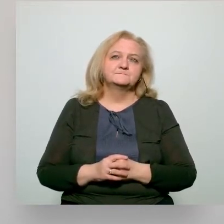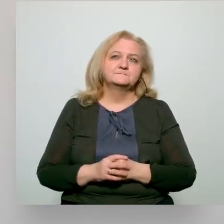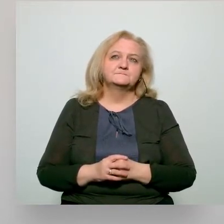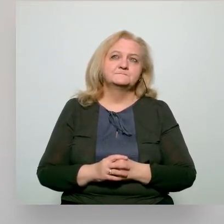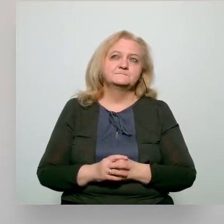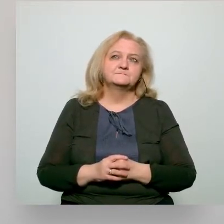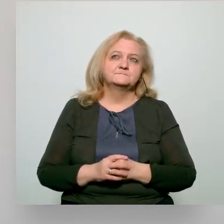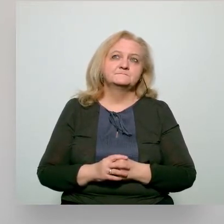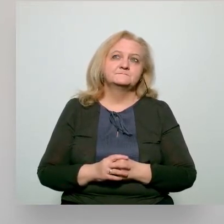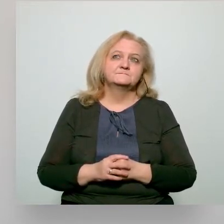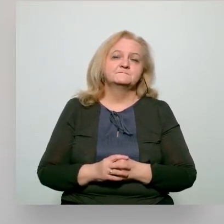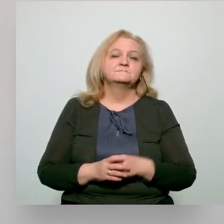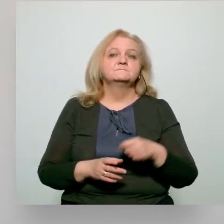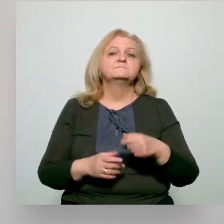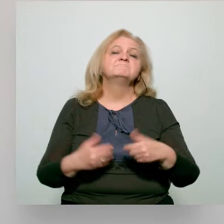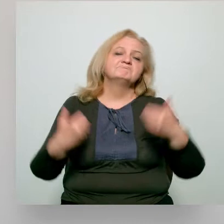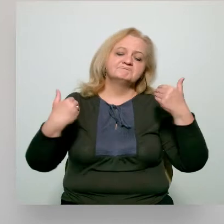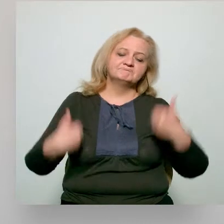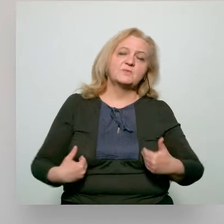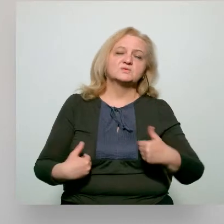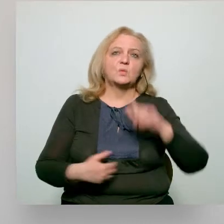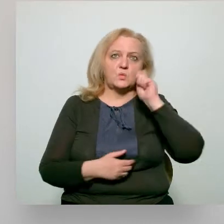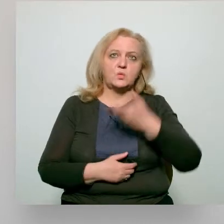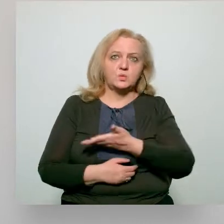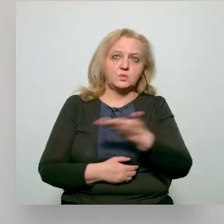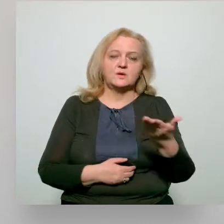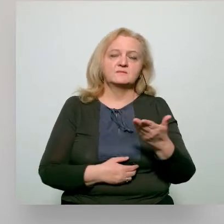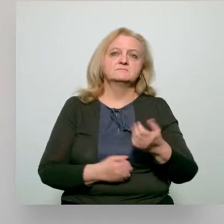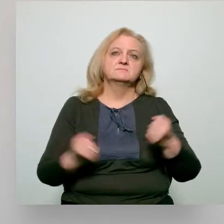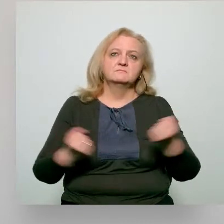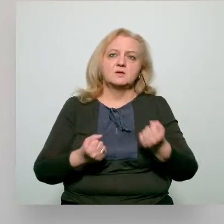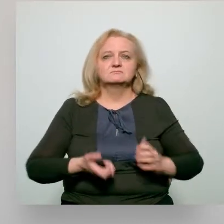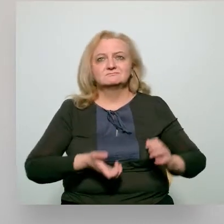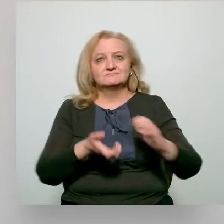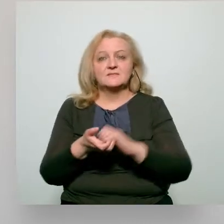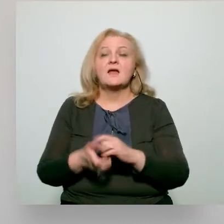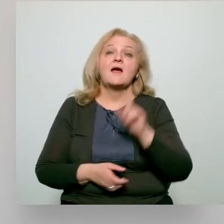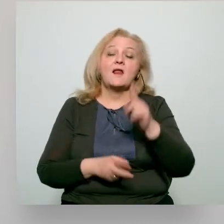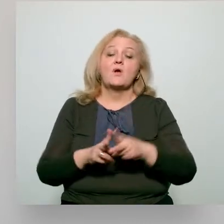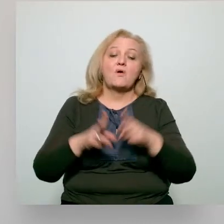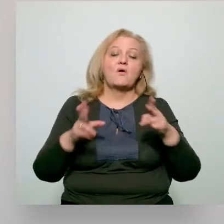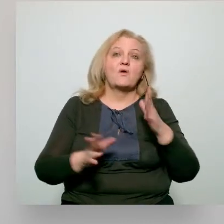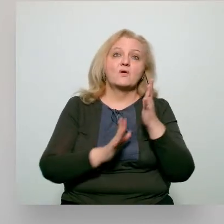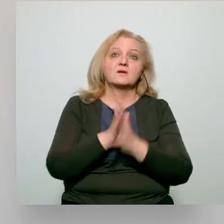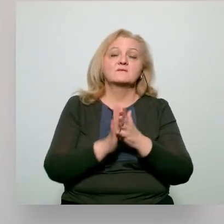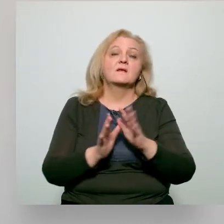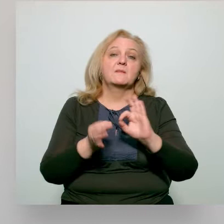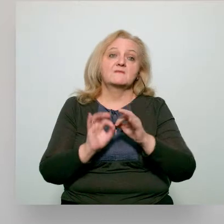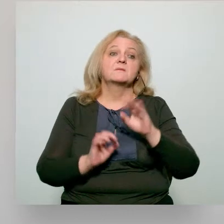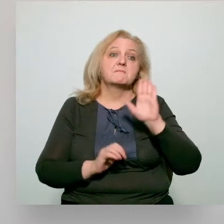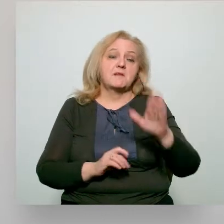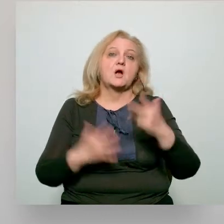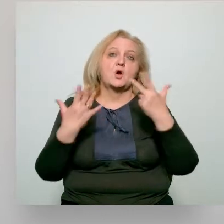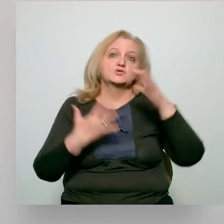zmieniają się postawy ukraińskie w kierunku większej radykalizacji, ale w czasie wojny nawet mamy 8%